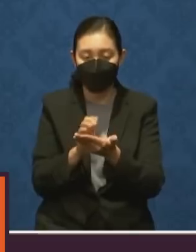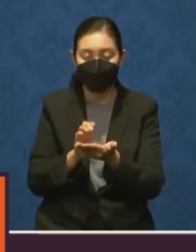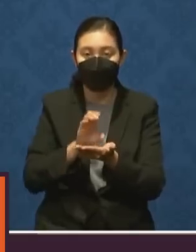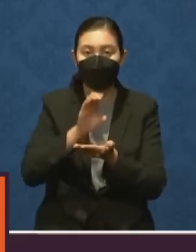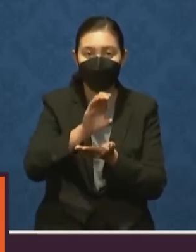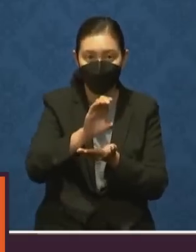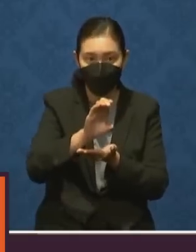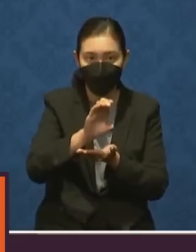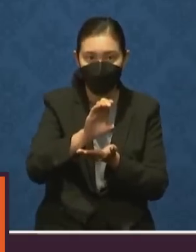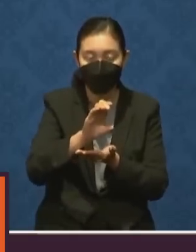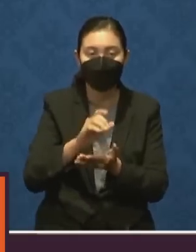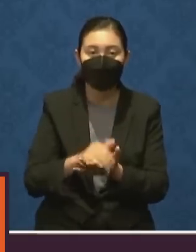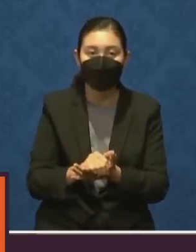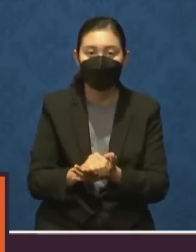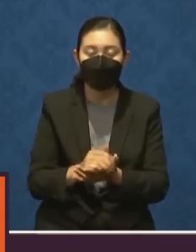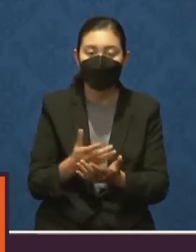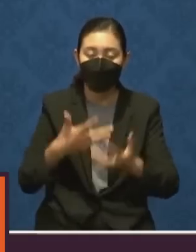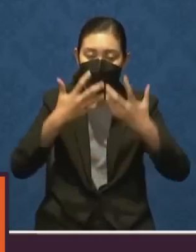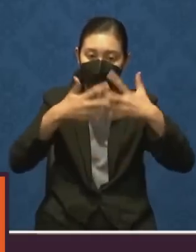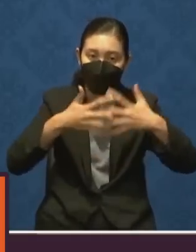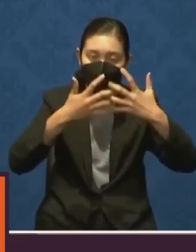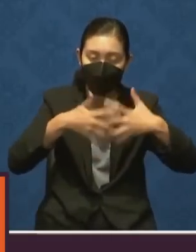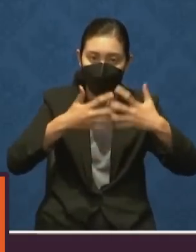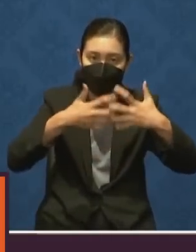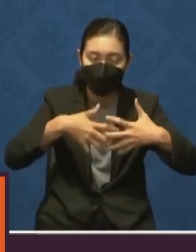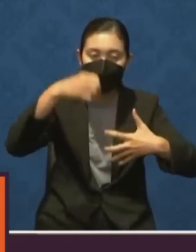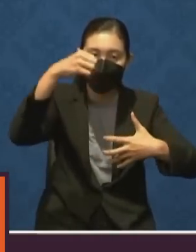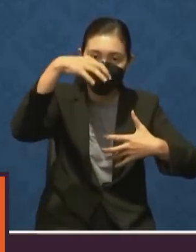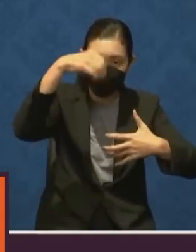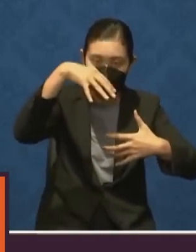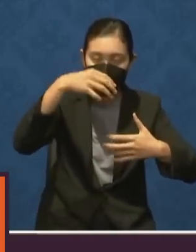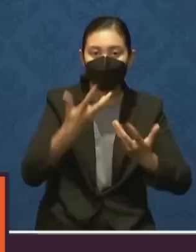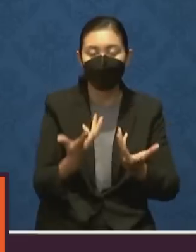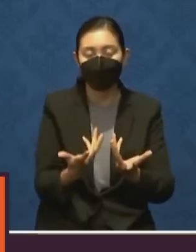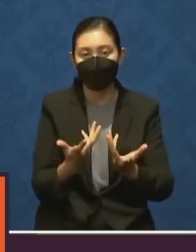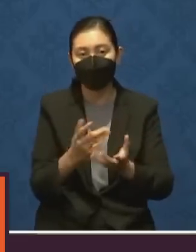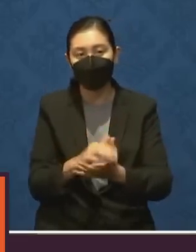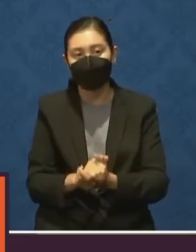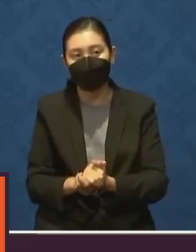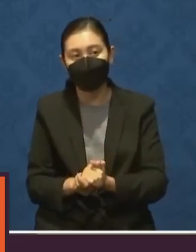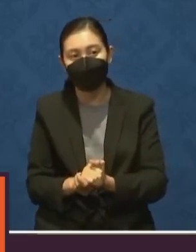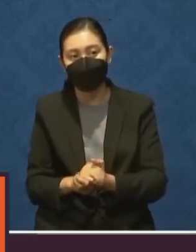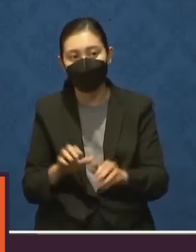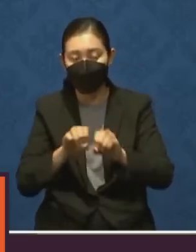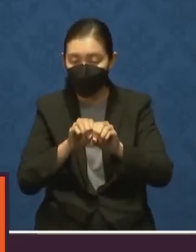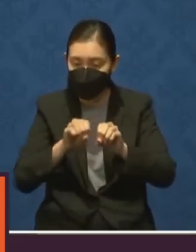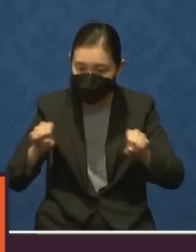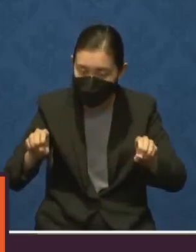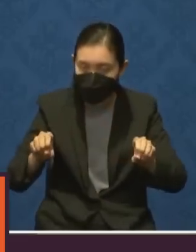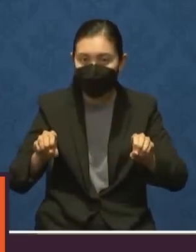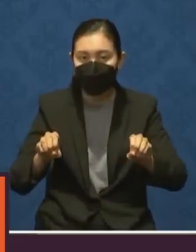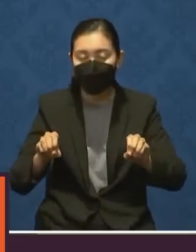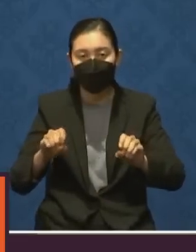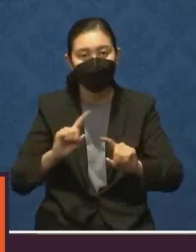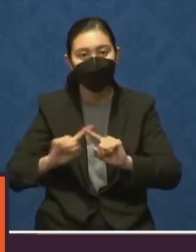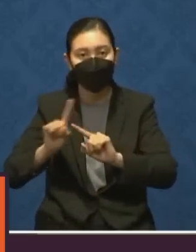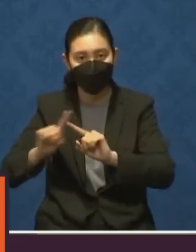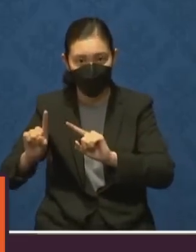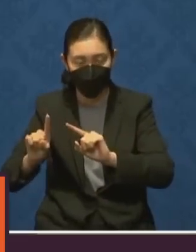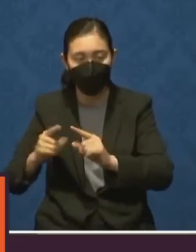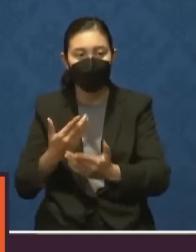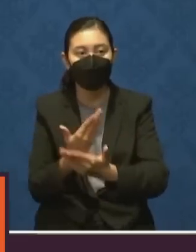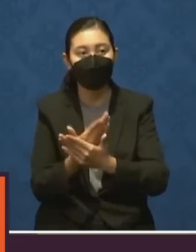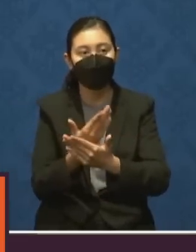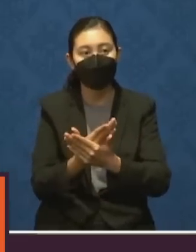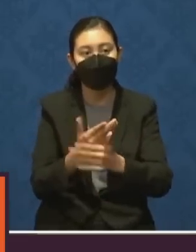านไม่วาจะเป็นค่าก่อสราง ลงไฟฟ้า ค่าเช้อเพิงหรอCloudืาสายทงห นำป 58อีกก้อนหนึ่งเรีก